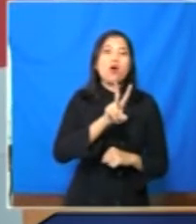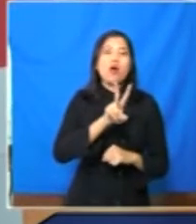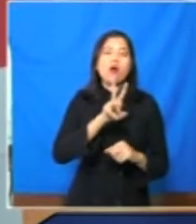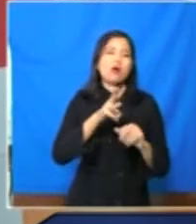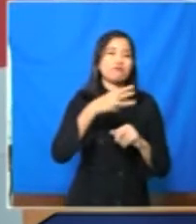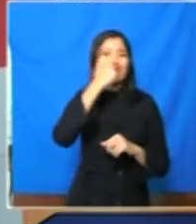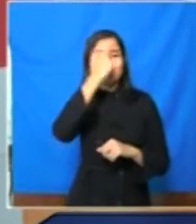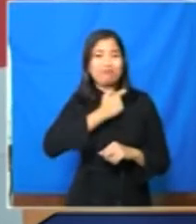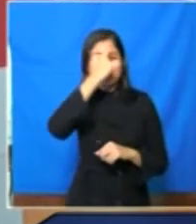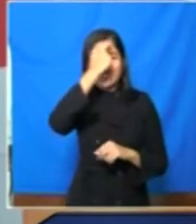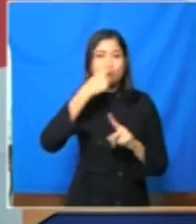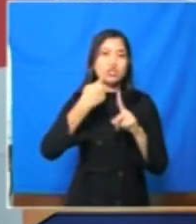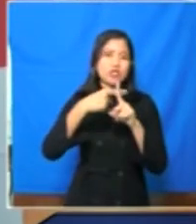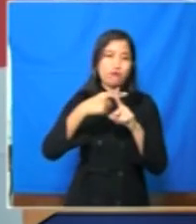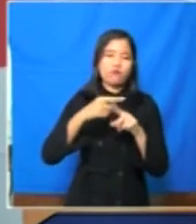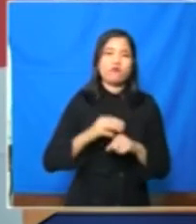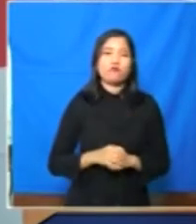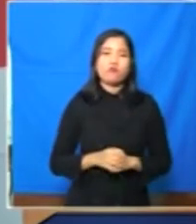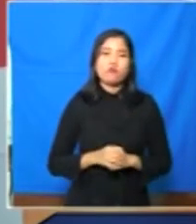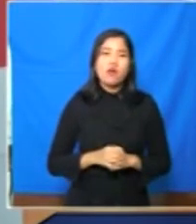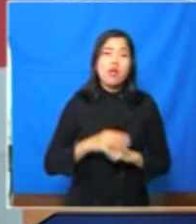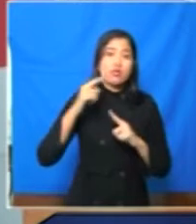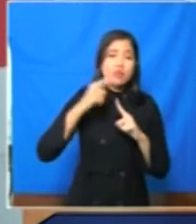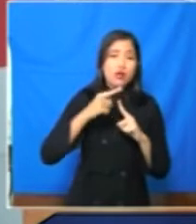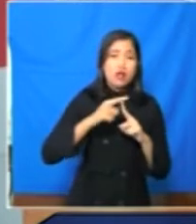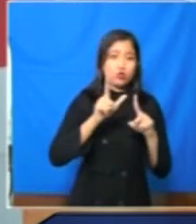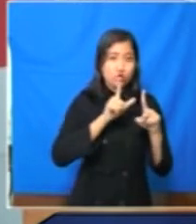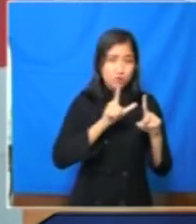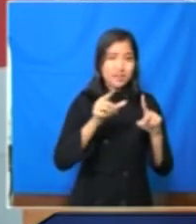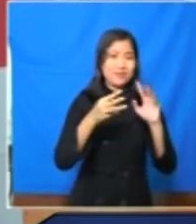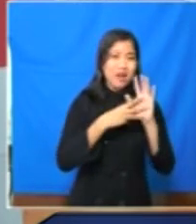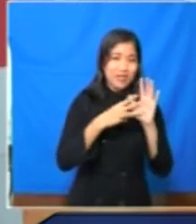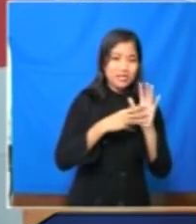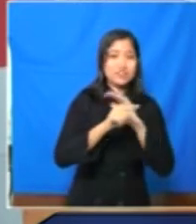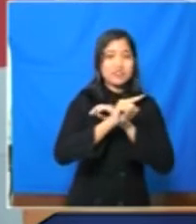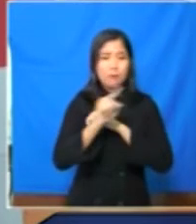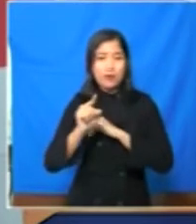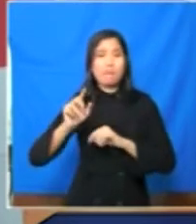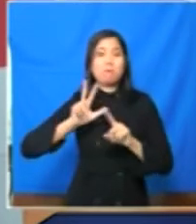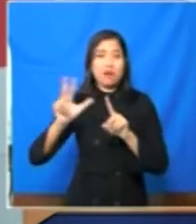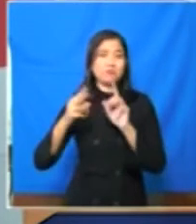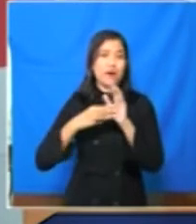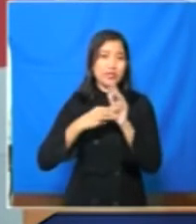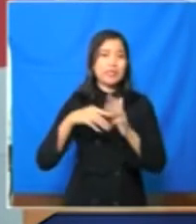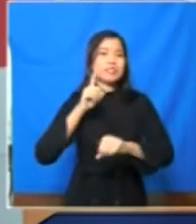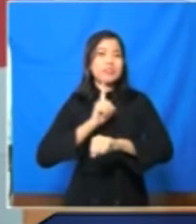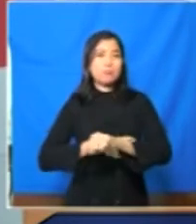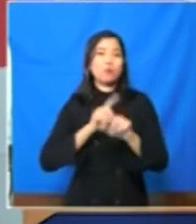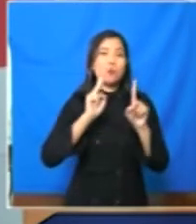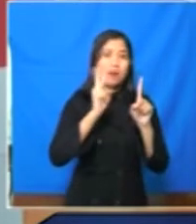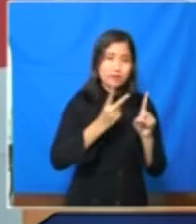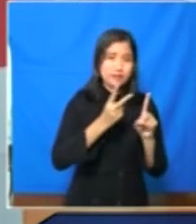sehingga pada periode 17 Mar 2012 sampai 18 Mar 12.00 ada penambahan